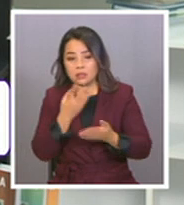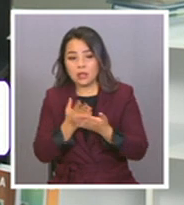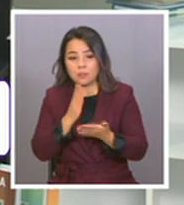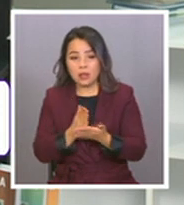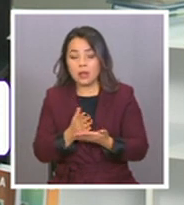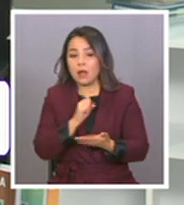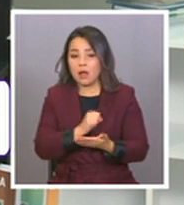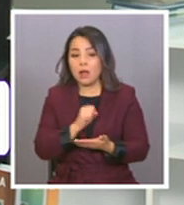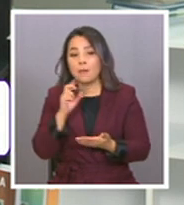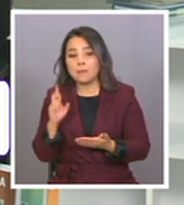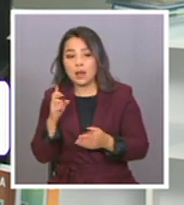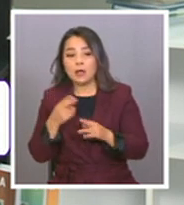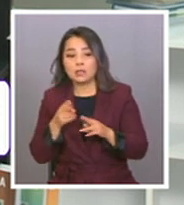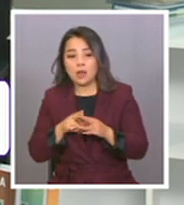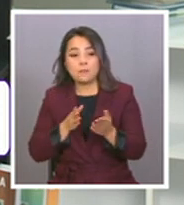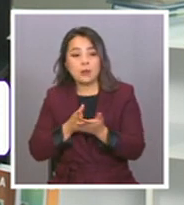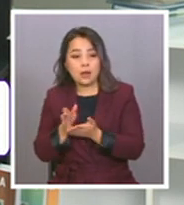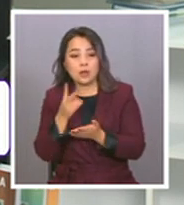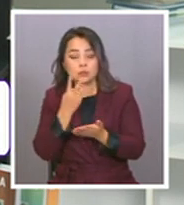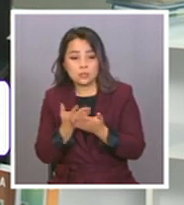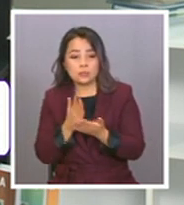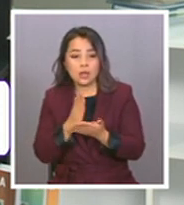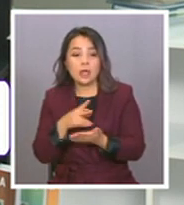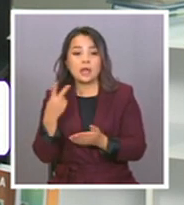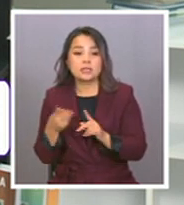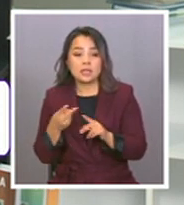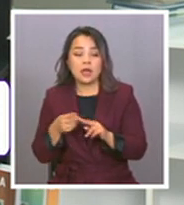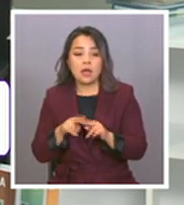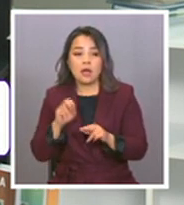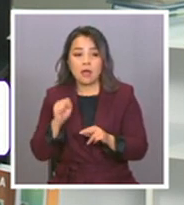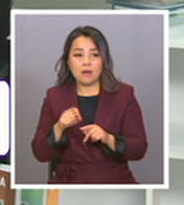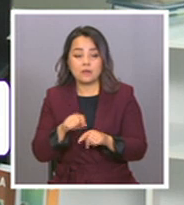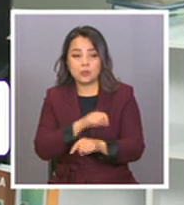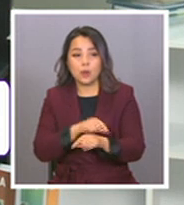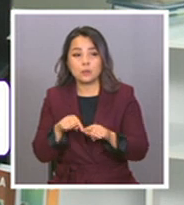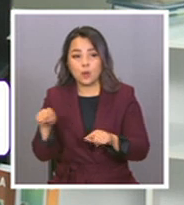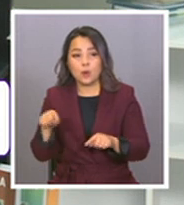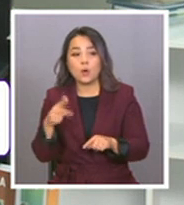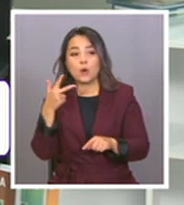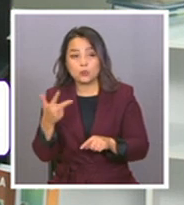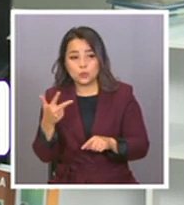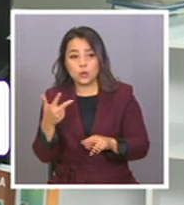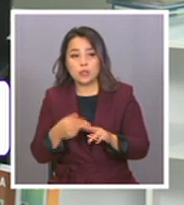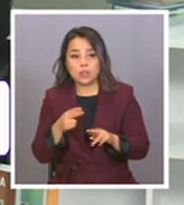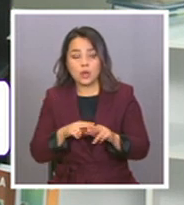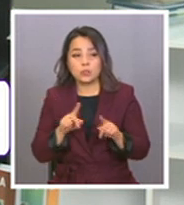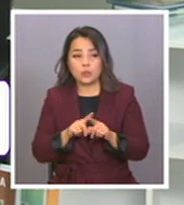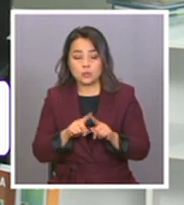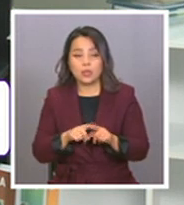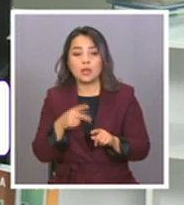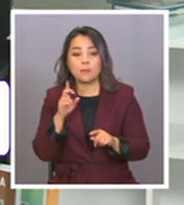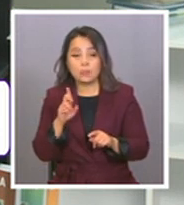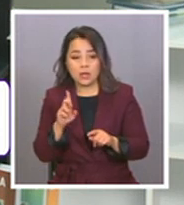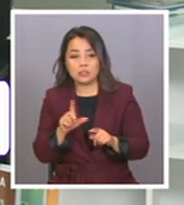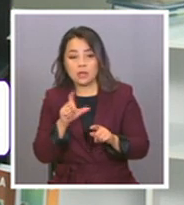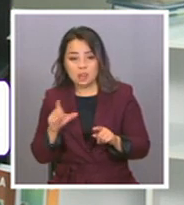түрде, мысалы, бағыты бір жаққа қараған, екіншіден А векторының ұзындығы 3 болып жатса, онда Б векторының ұзындығы да бізде 3